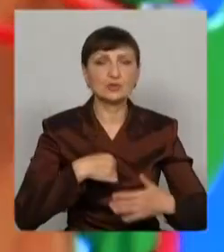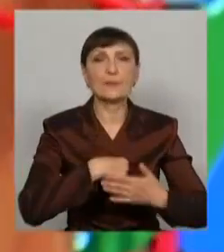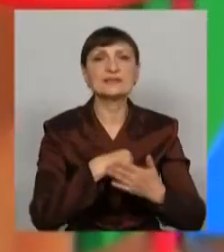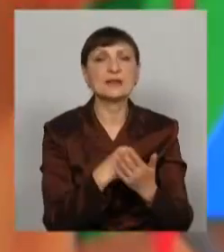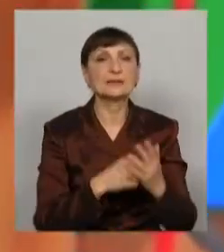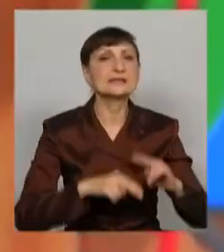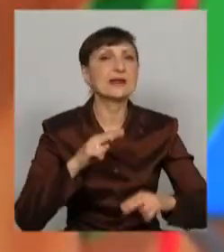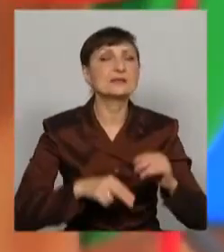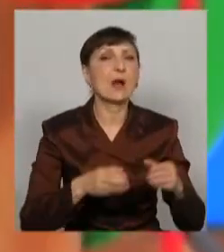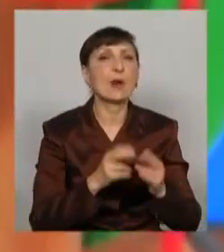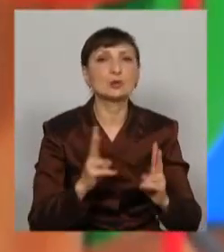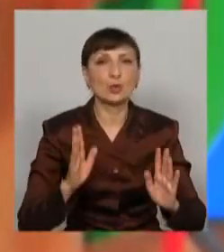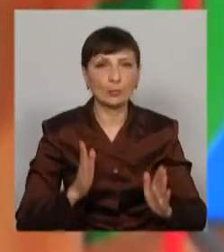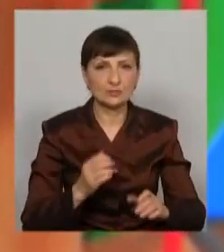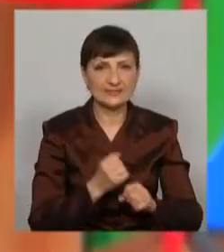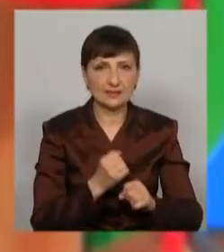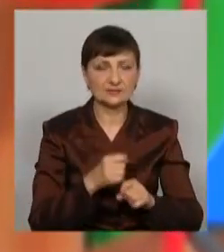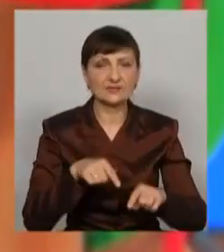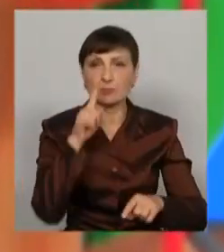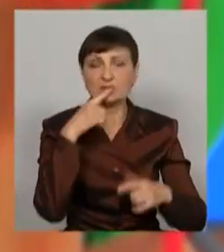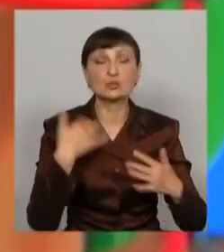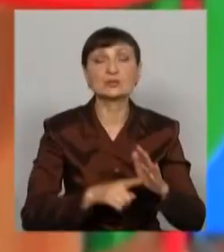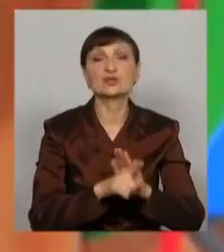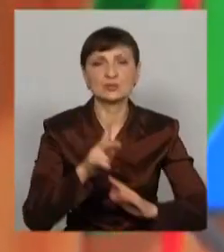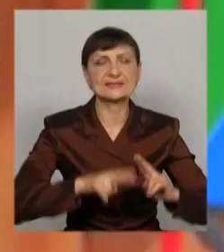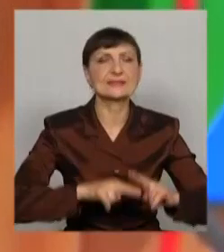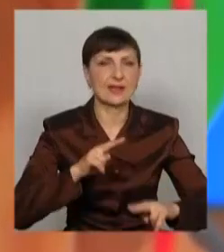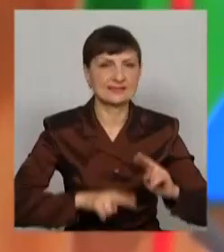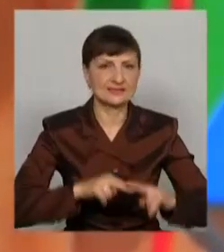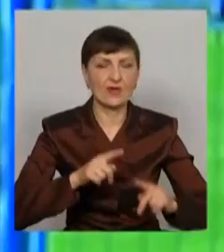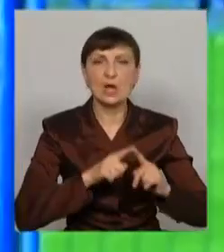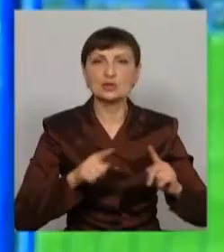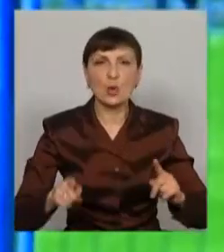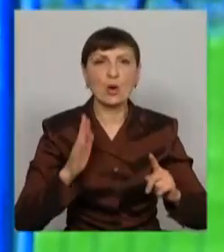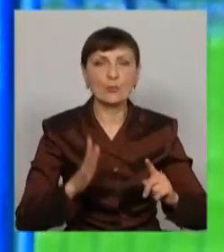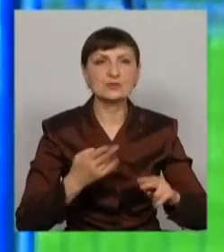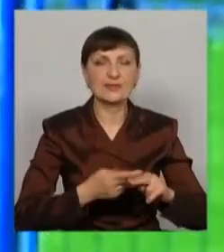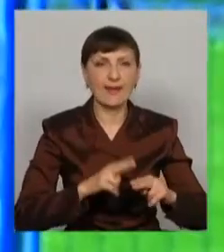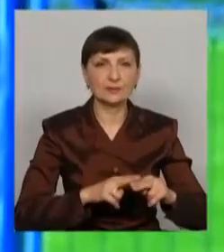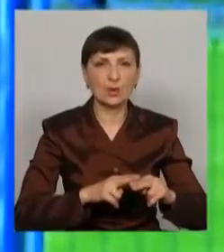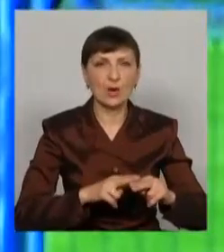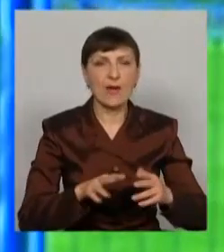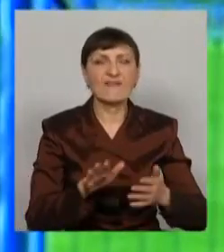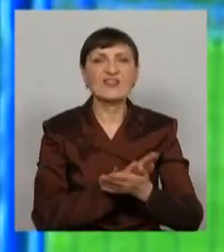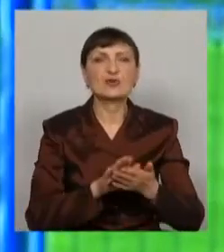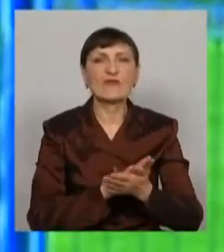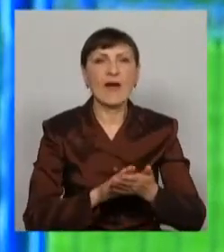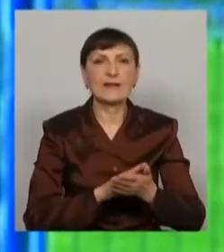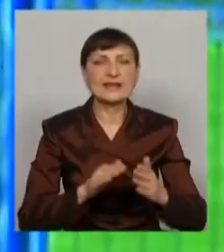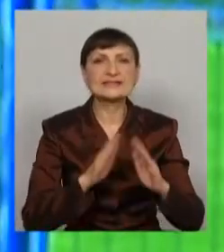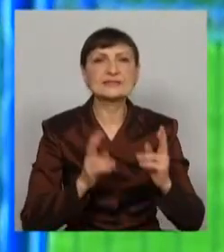подрядная организация. В этом месяце уже начнется строительство. Срок строительства данного строения фильтровальной станции Ахсай